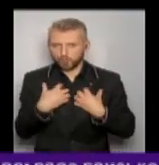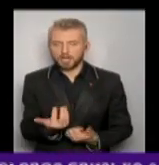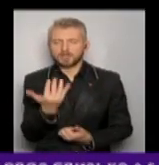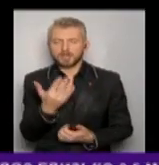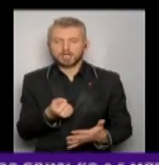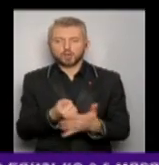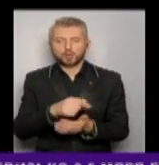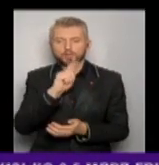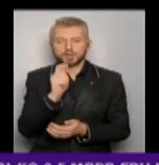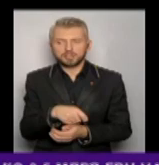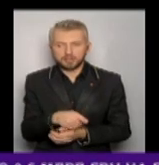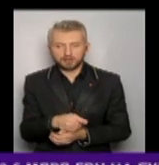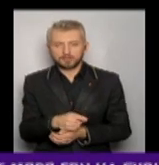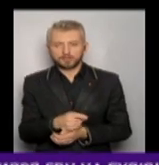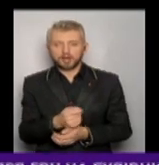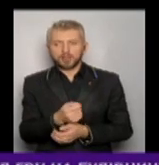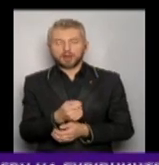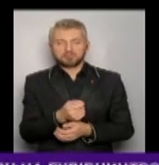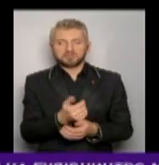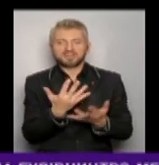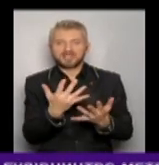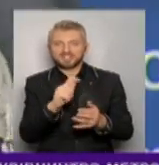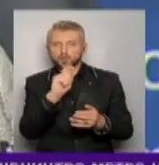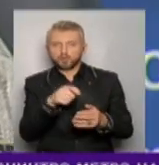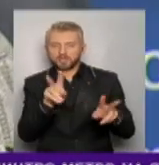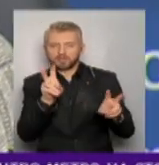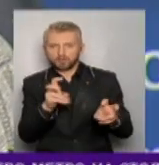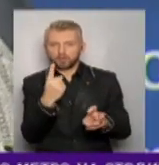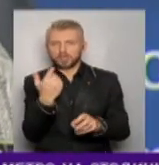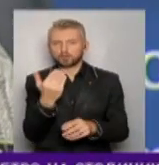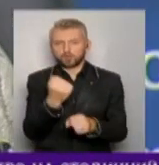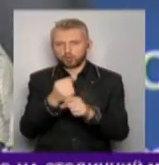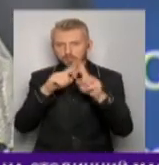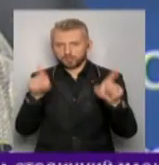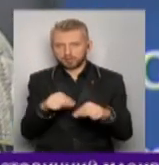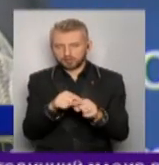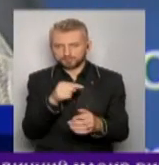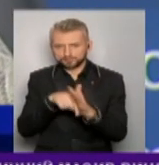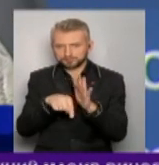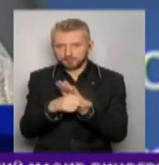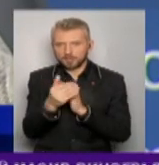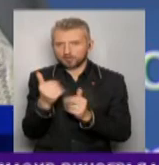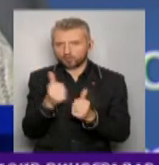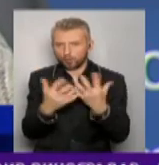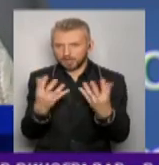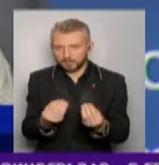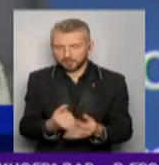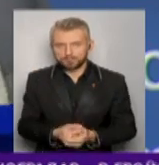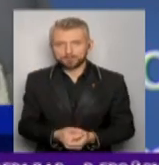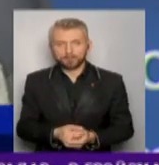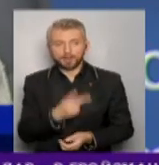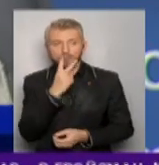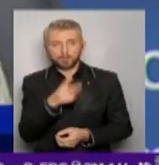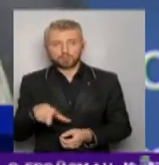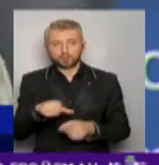війни одна з його робіт, що особлює все сьогодення. Побачив дорожній знак, там